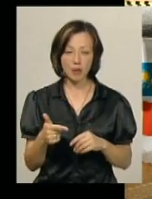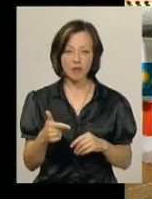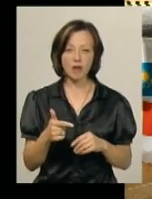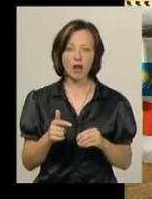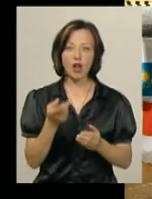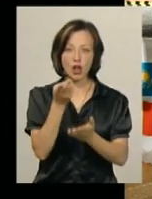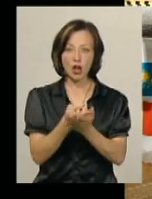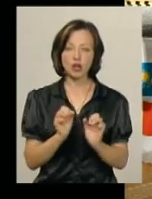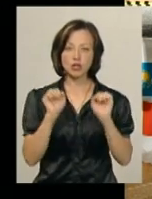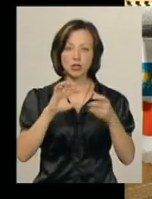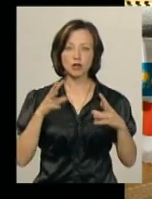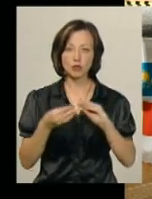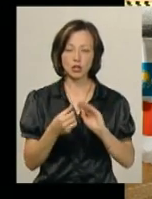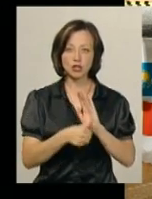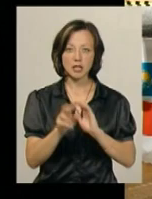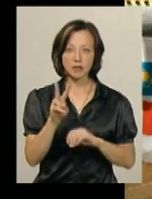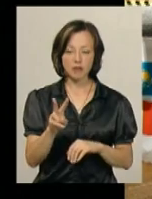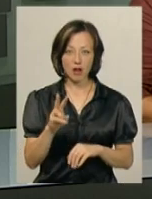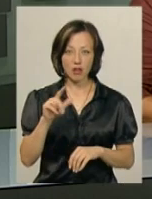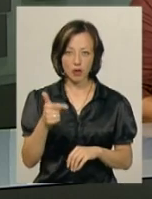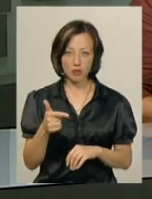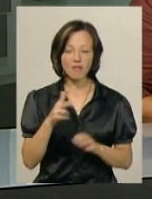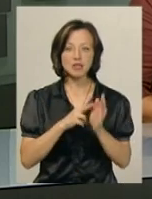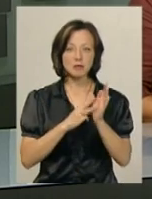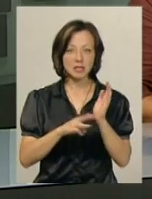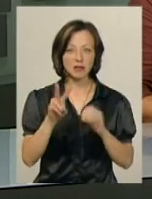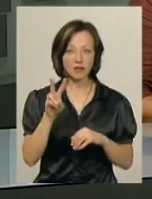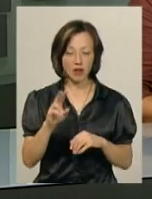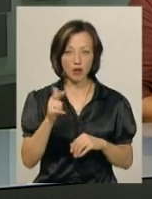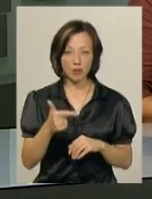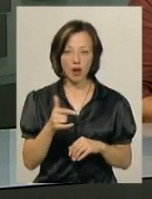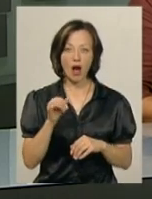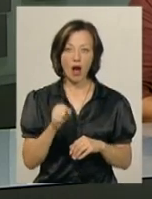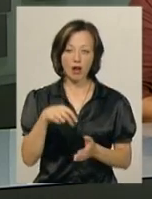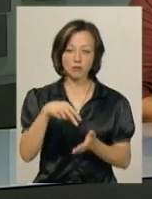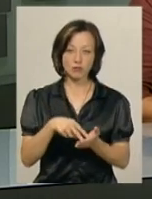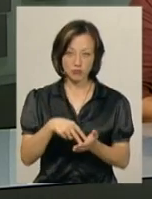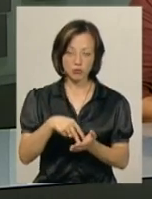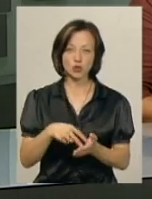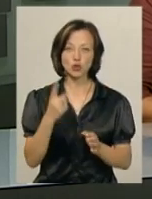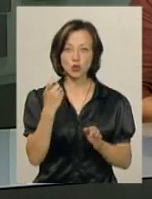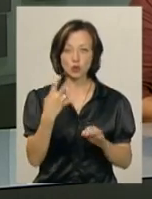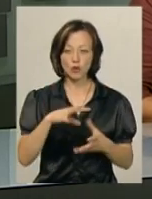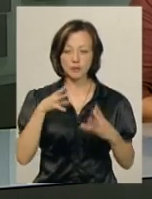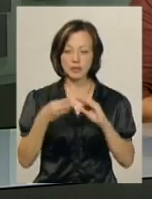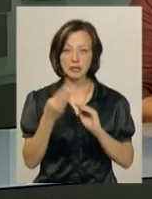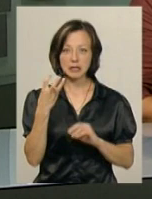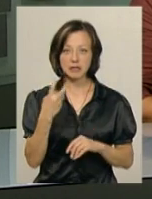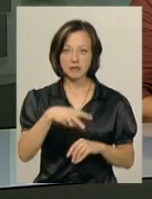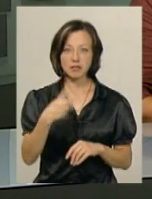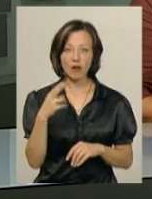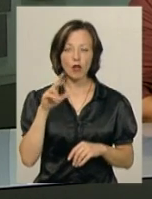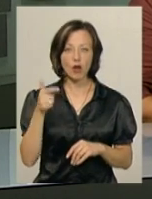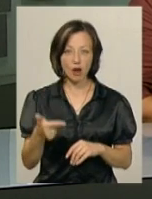у жимі лежачі її результат 62 кг, у становій тязі 140 кг, у сумі це 322